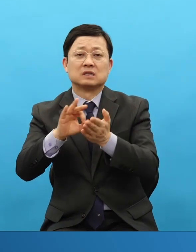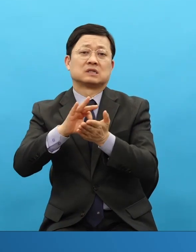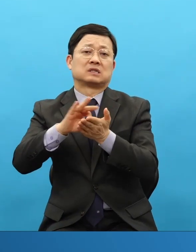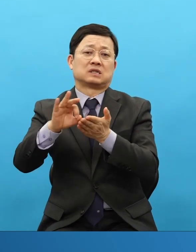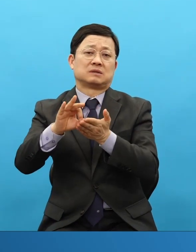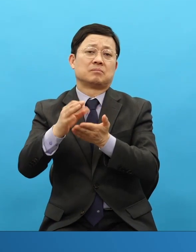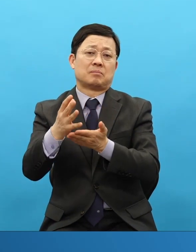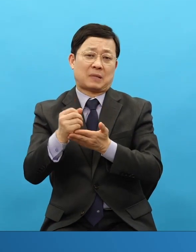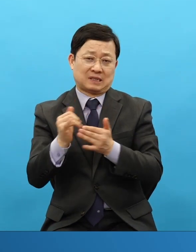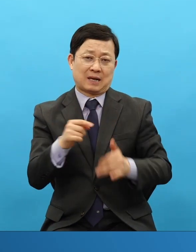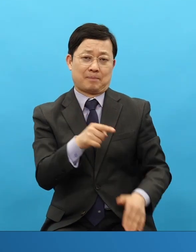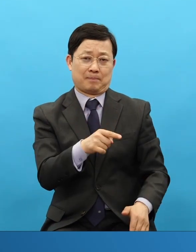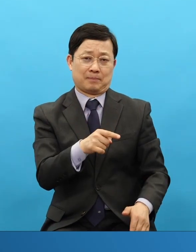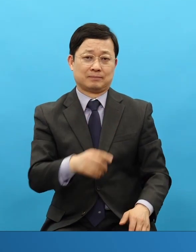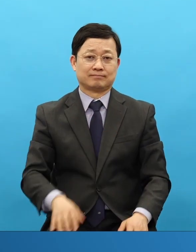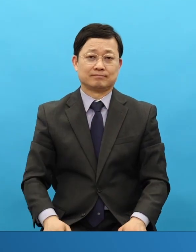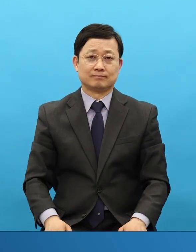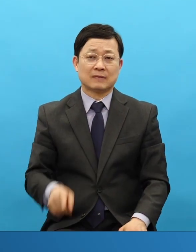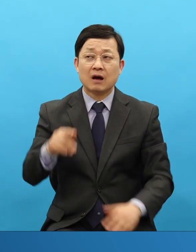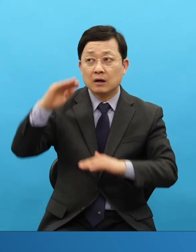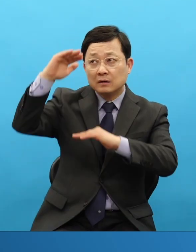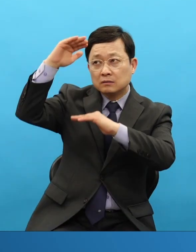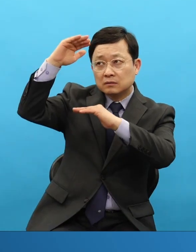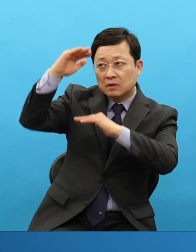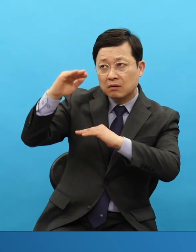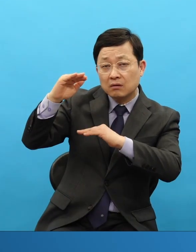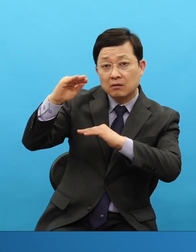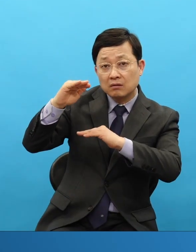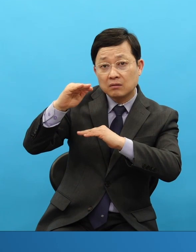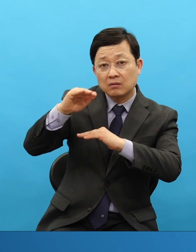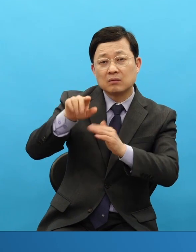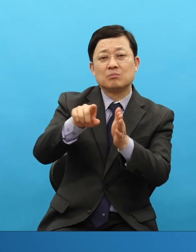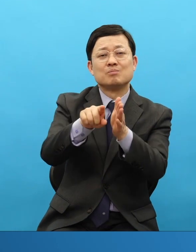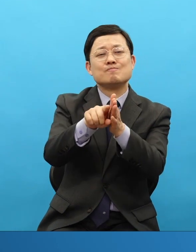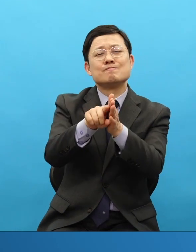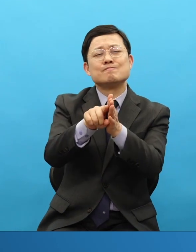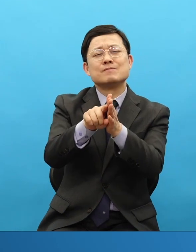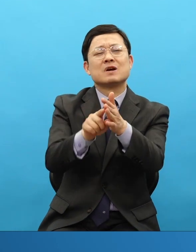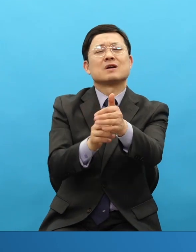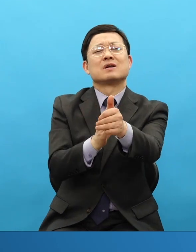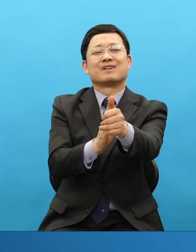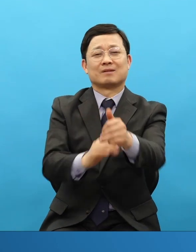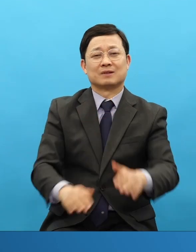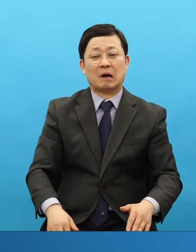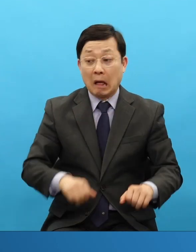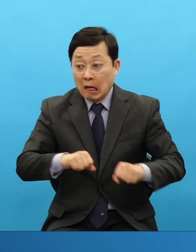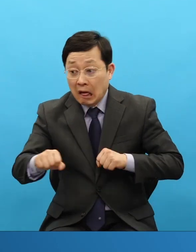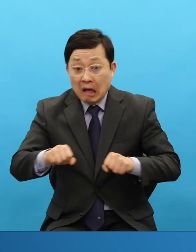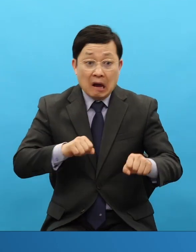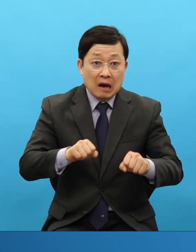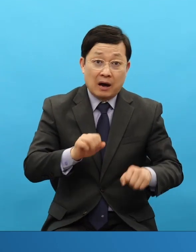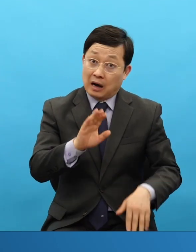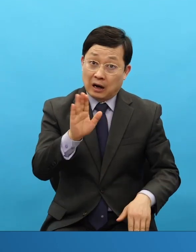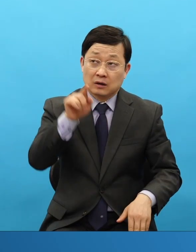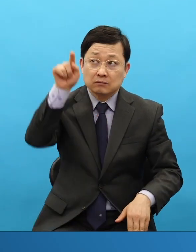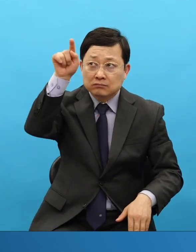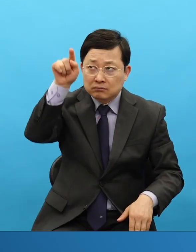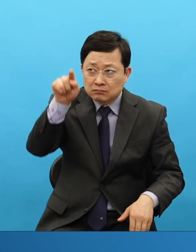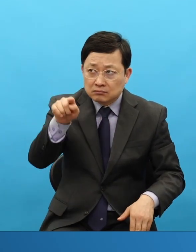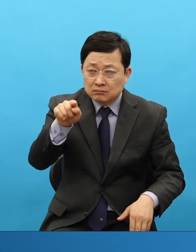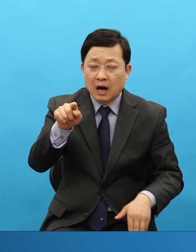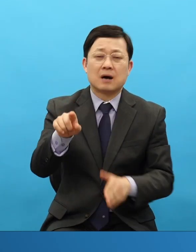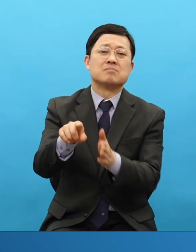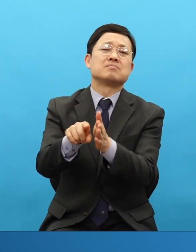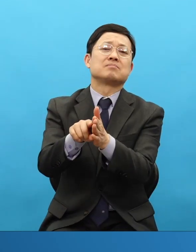먼저 믿으셔야 됩니다. You must first believe. 뭘 할 거냐가 중요한 아니고 뭘 믿느냐입니다. It's not about what to do, it's what do you believe?